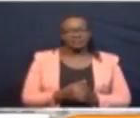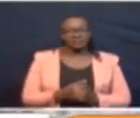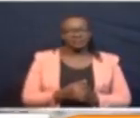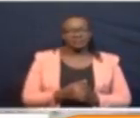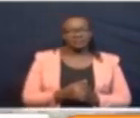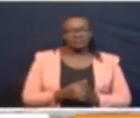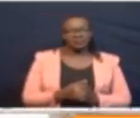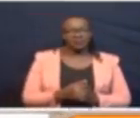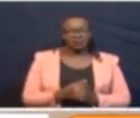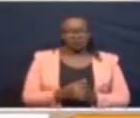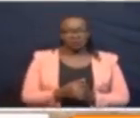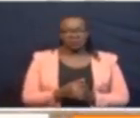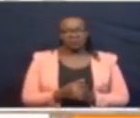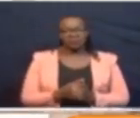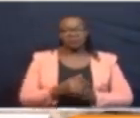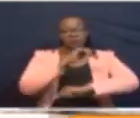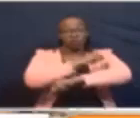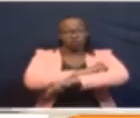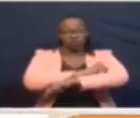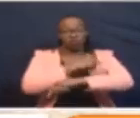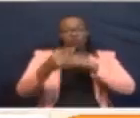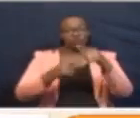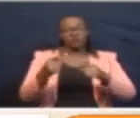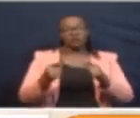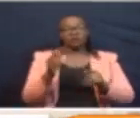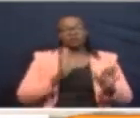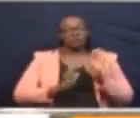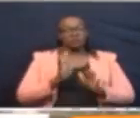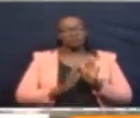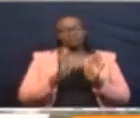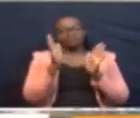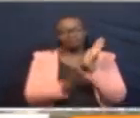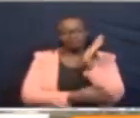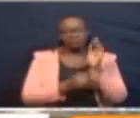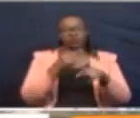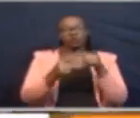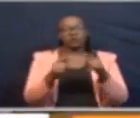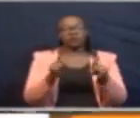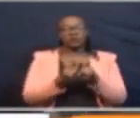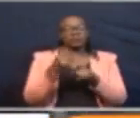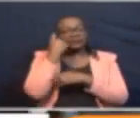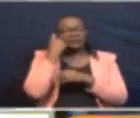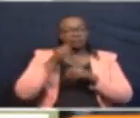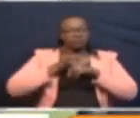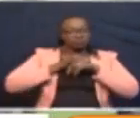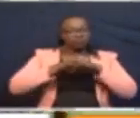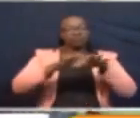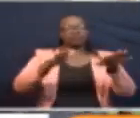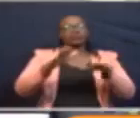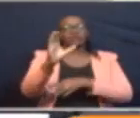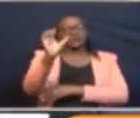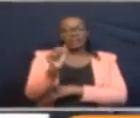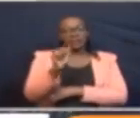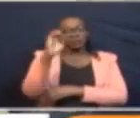Huku idadi za shule zinazoendelea kukumbwa na wimbi la utovu wa usalama ikiendelea kuongezeka kama ugonjwa unaosambaa, Waziri wa Elimu Amina